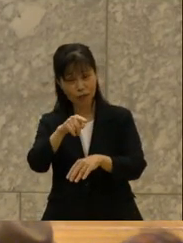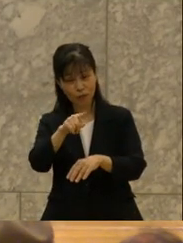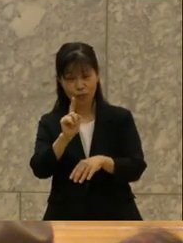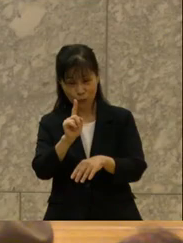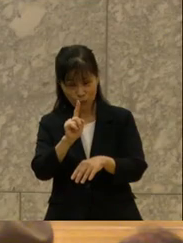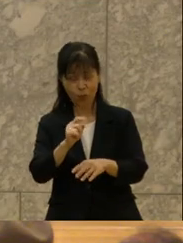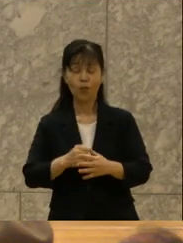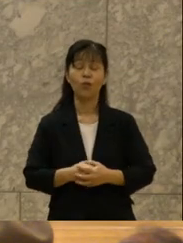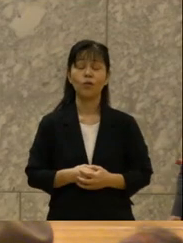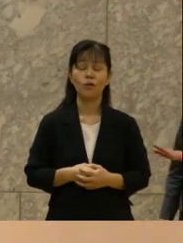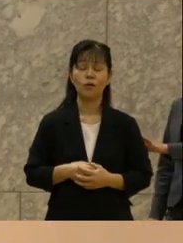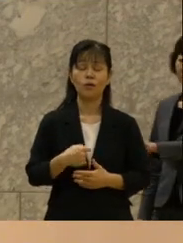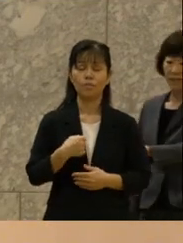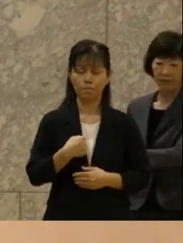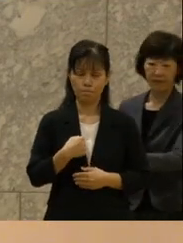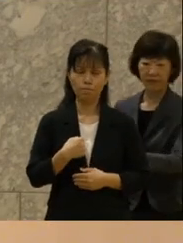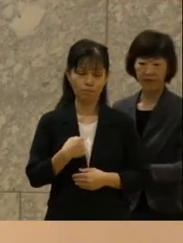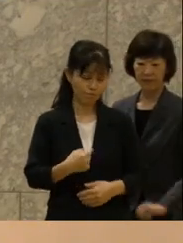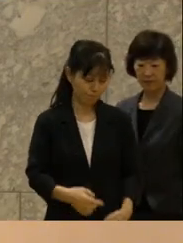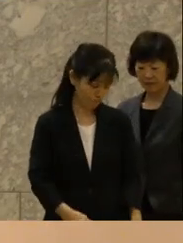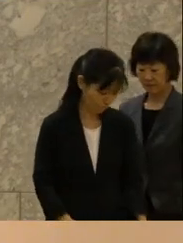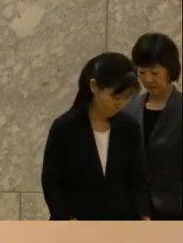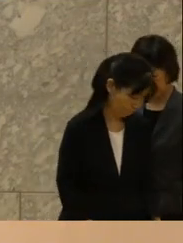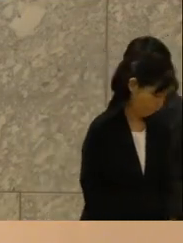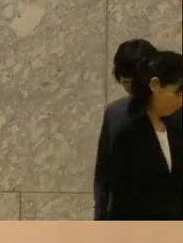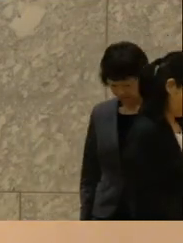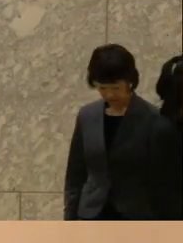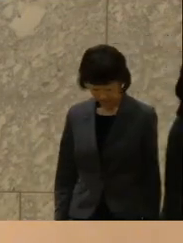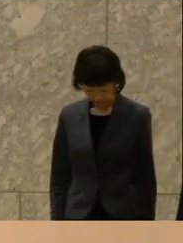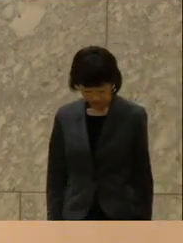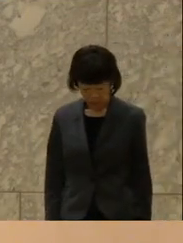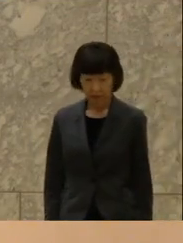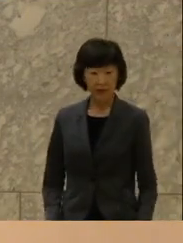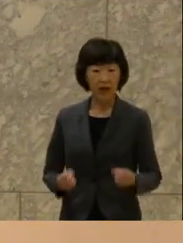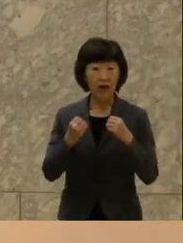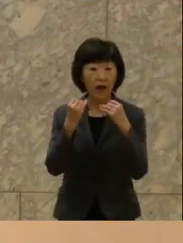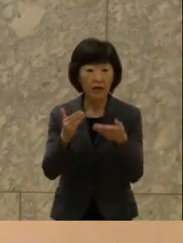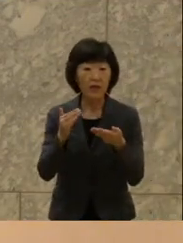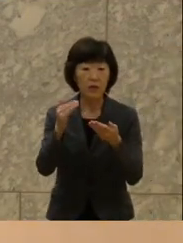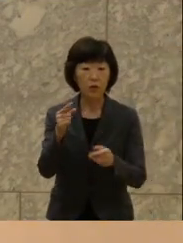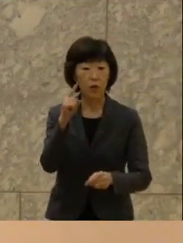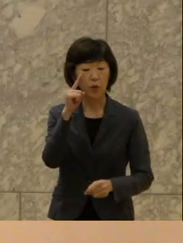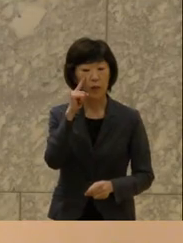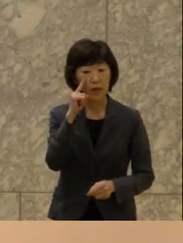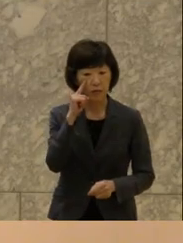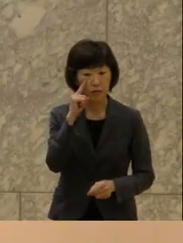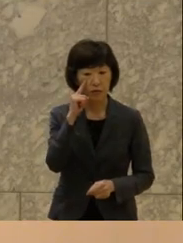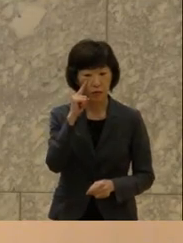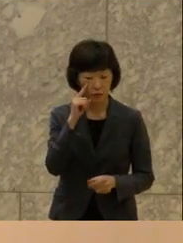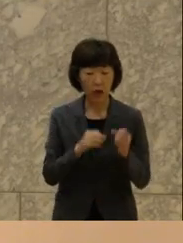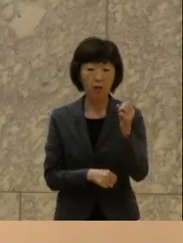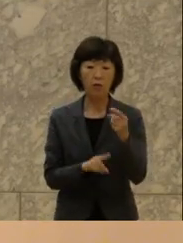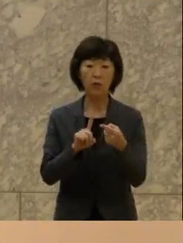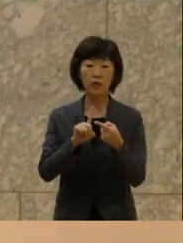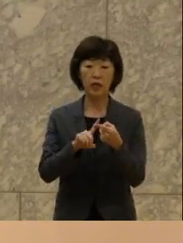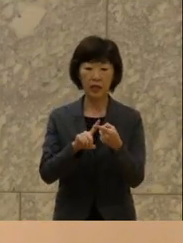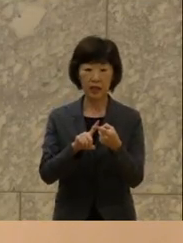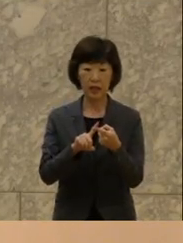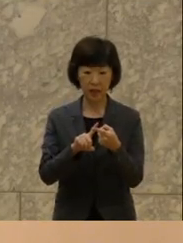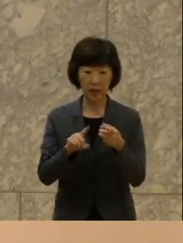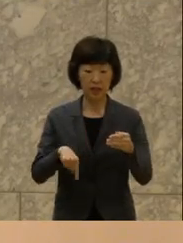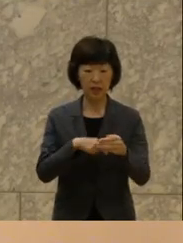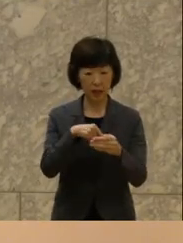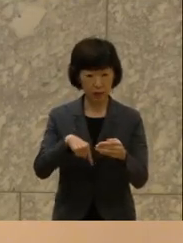そうですねやっぱり3連休が一番その新しいことを試すとか根本的なところに着手する